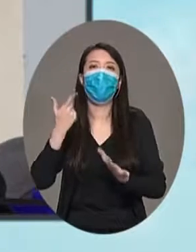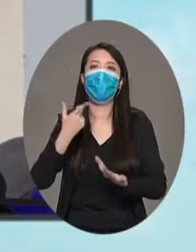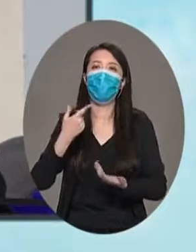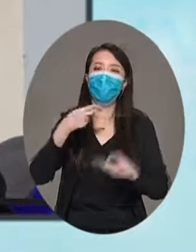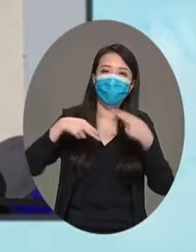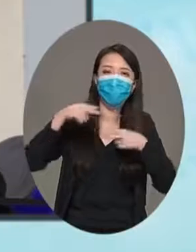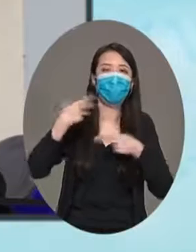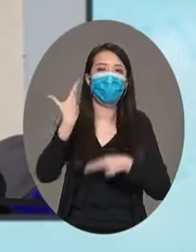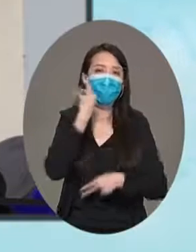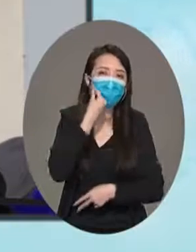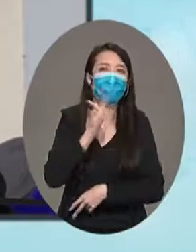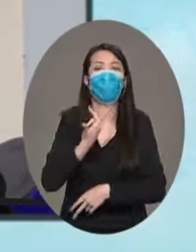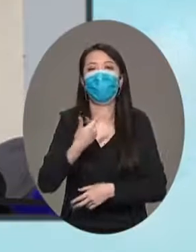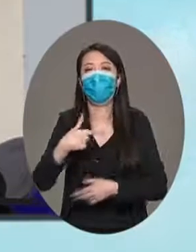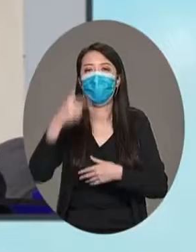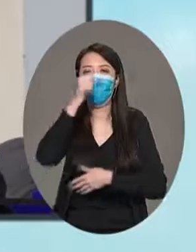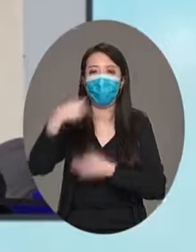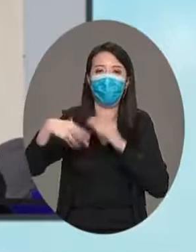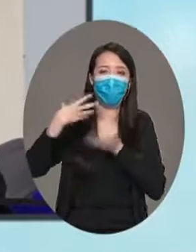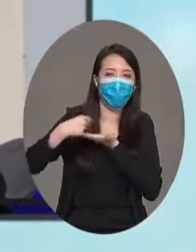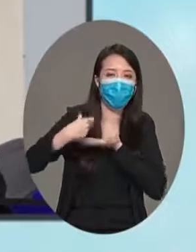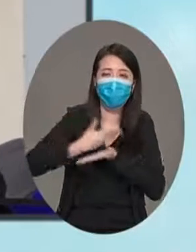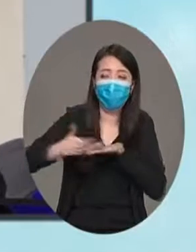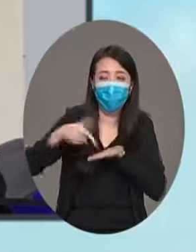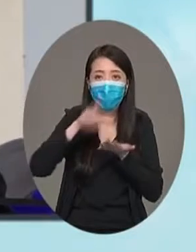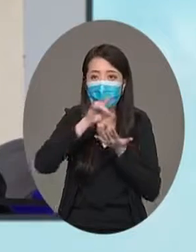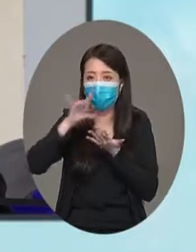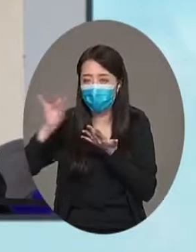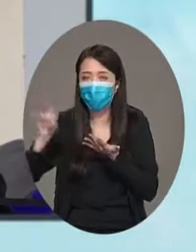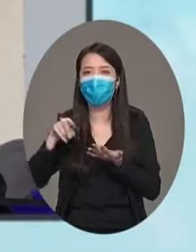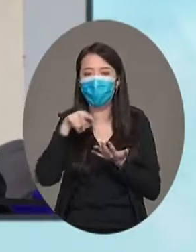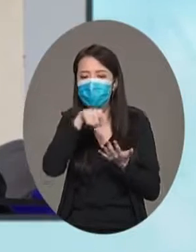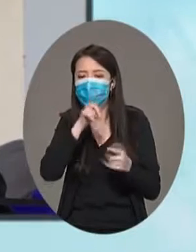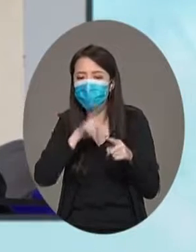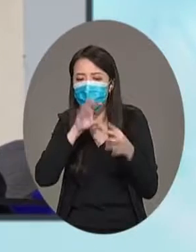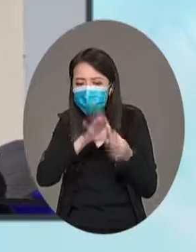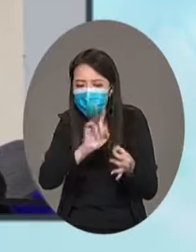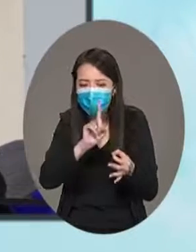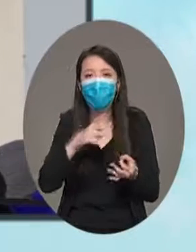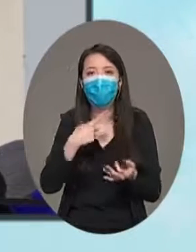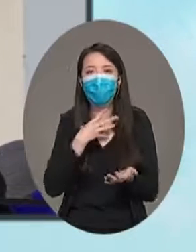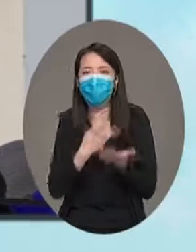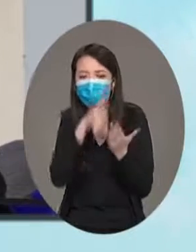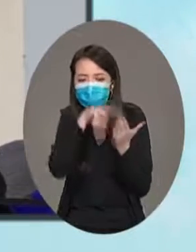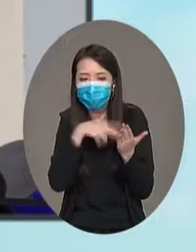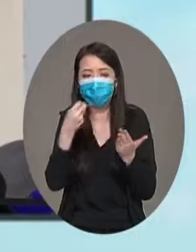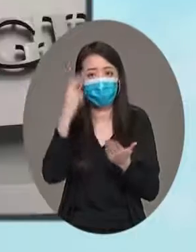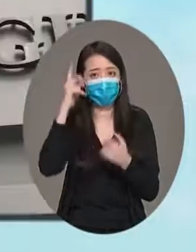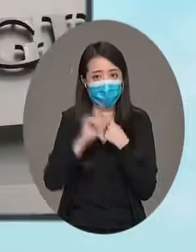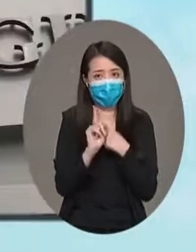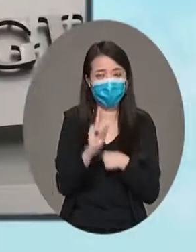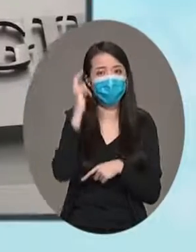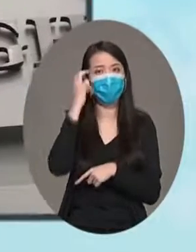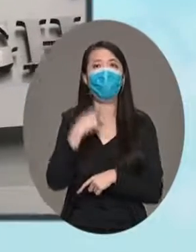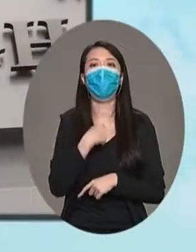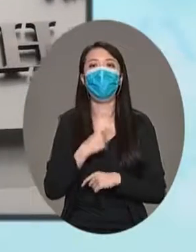美容产品之前，要小心去理解里面的内容，并且审慎考虑当中的风险。 他